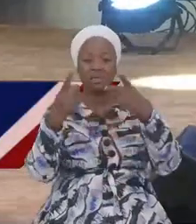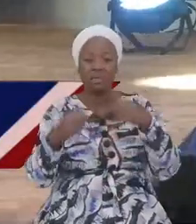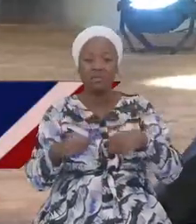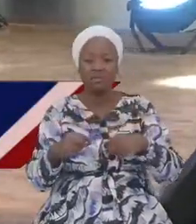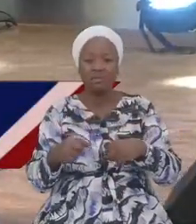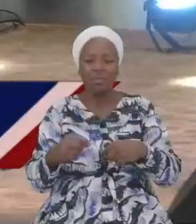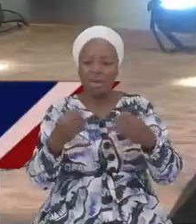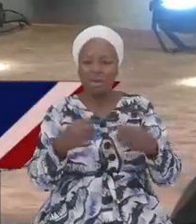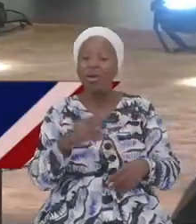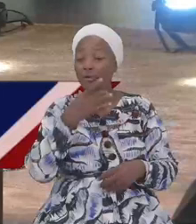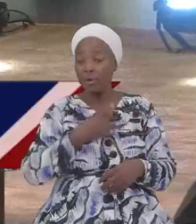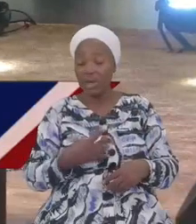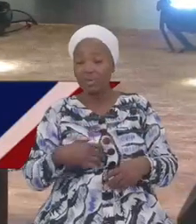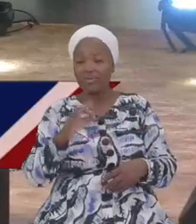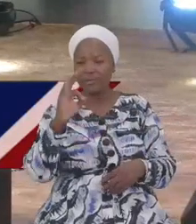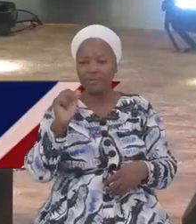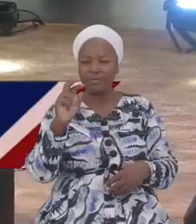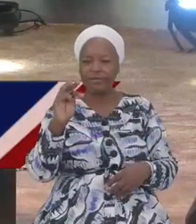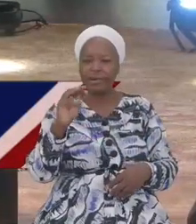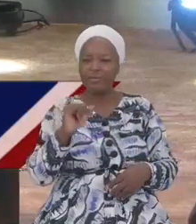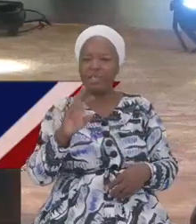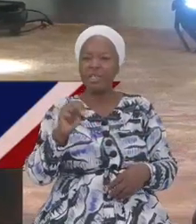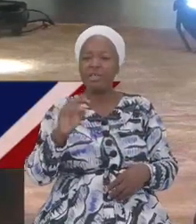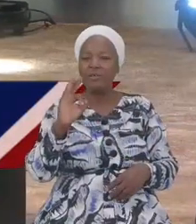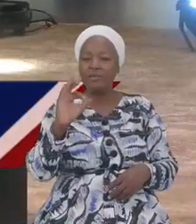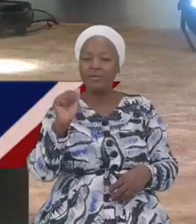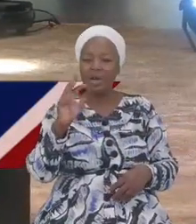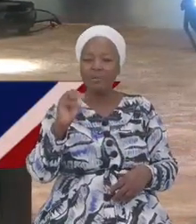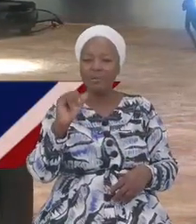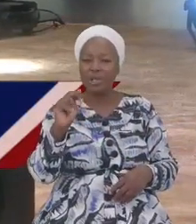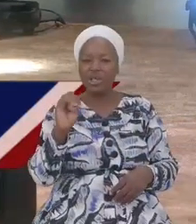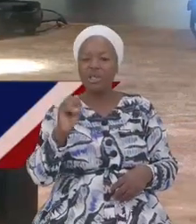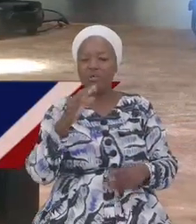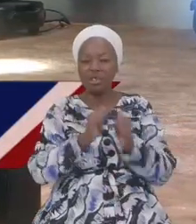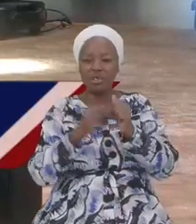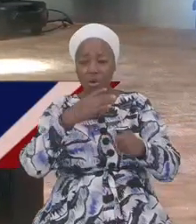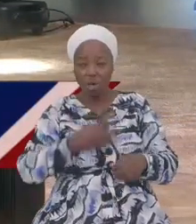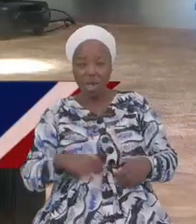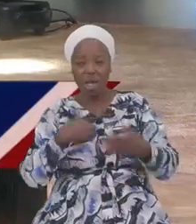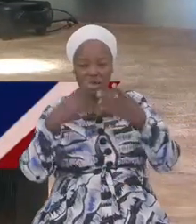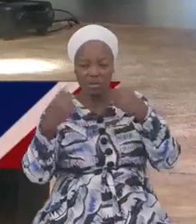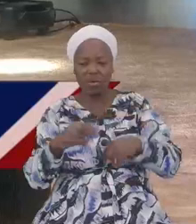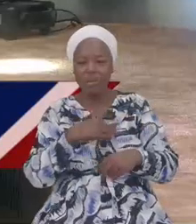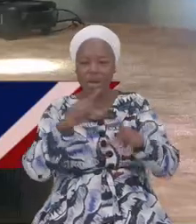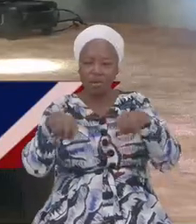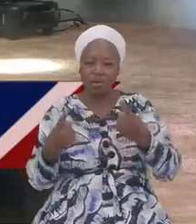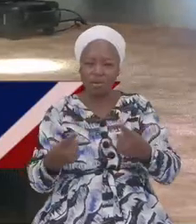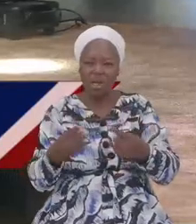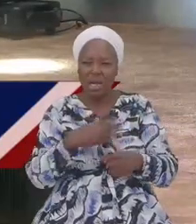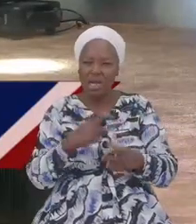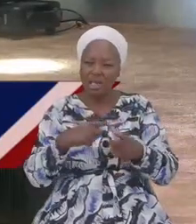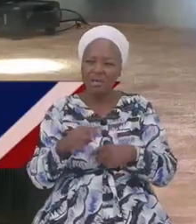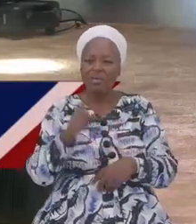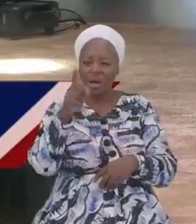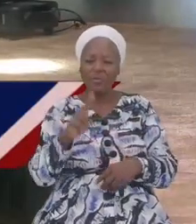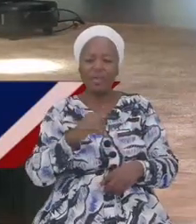année, nous sommes dans la première, presque une demi-année est passée. Et maintenant,